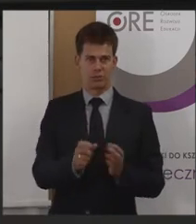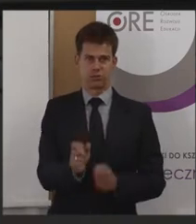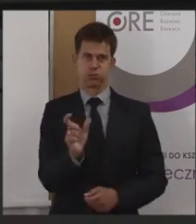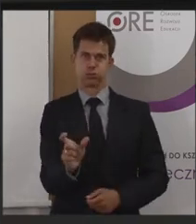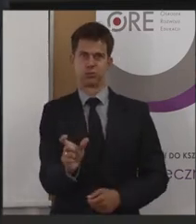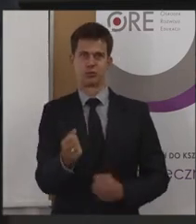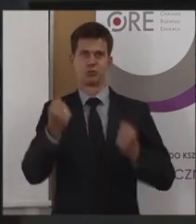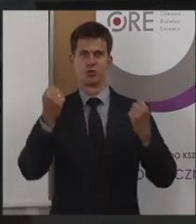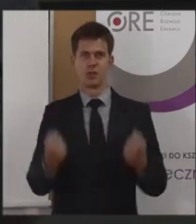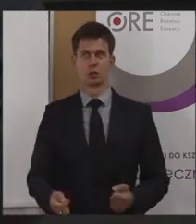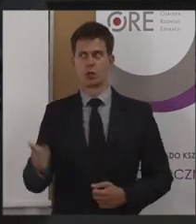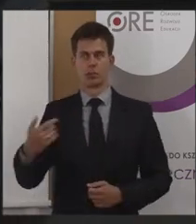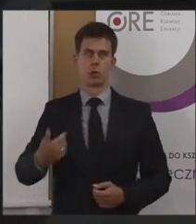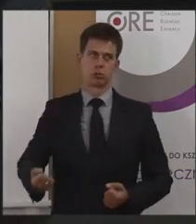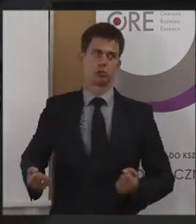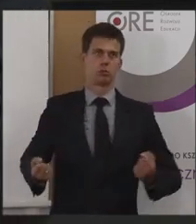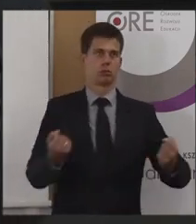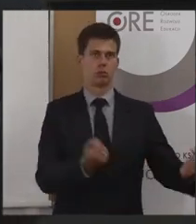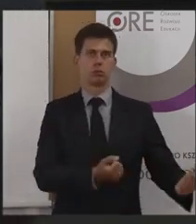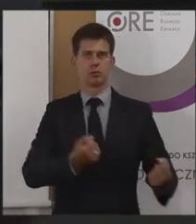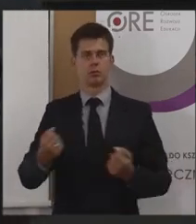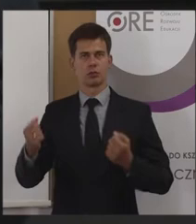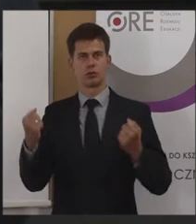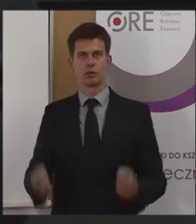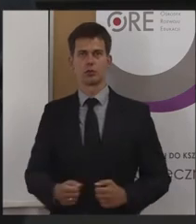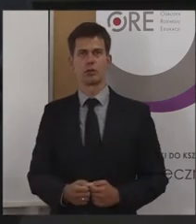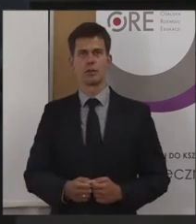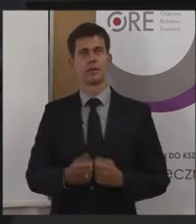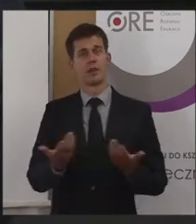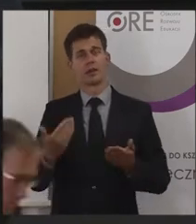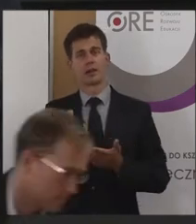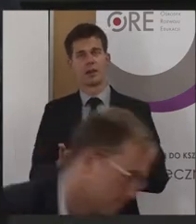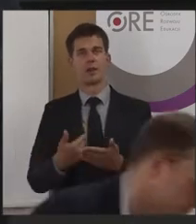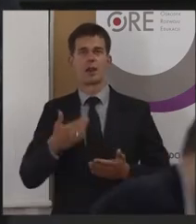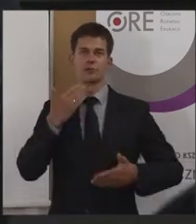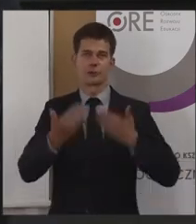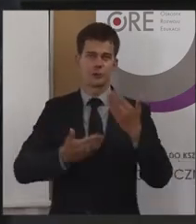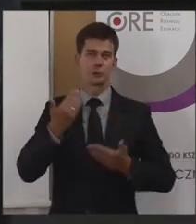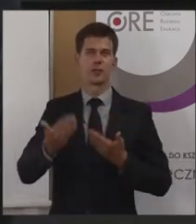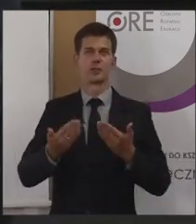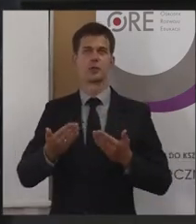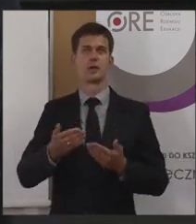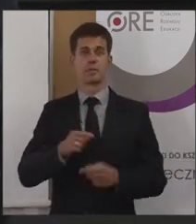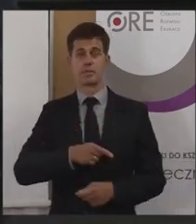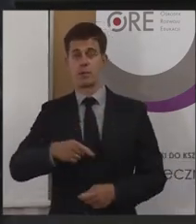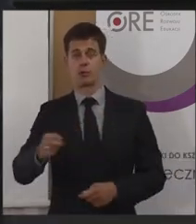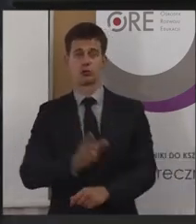I no cóż, chyba życzmy sobie po prostu sukcesu, a dziś jesteśmy po